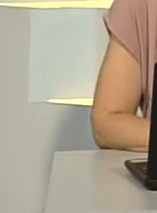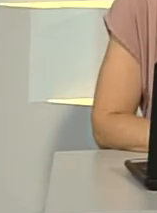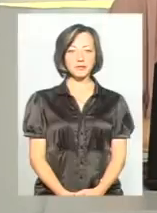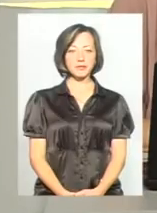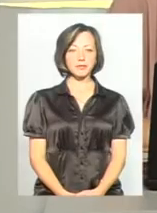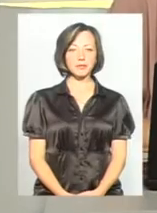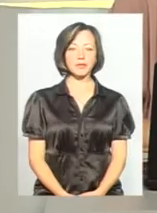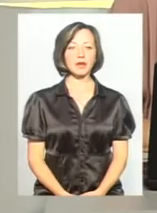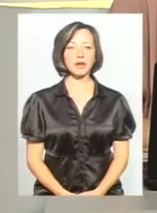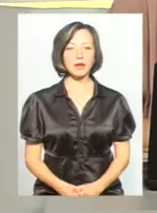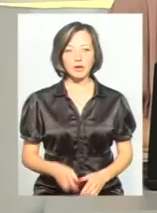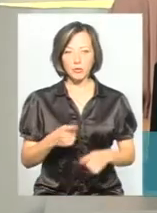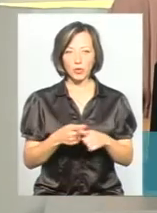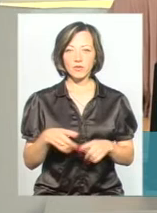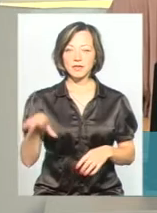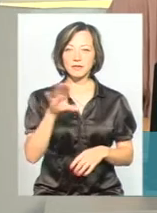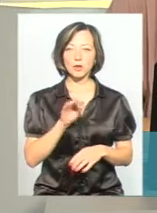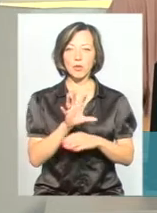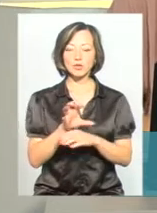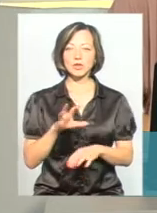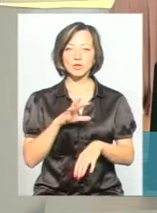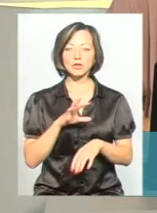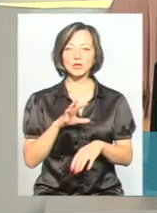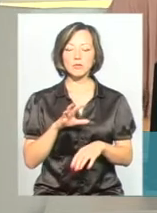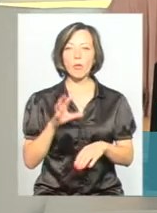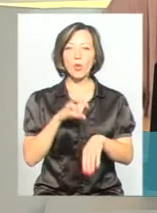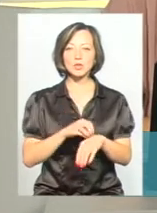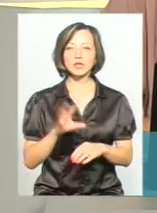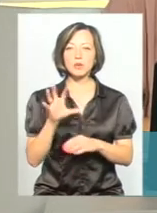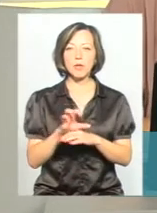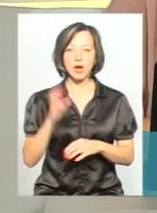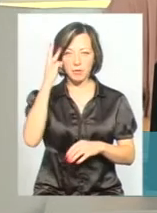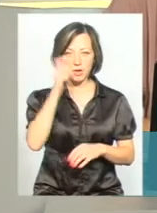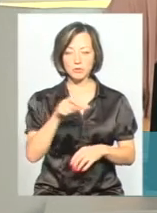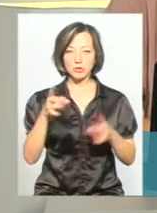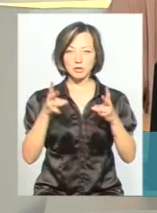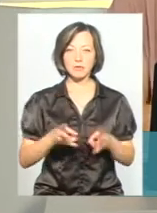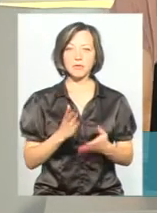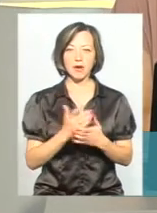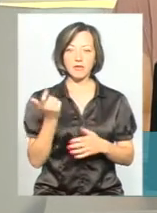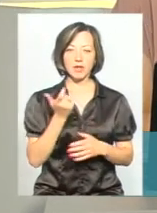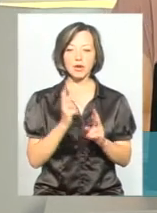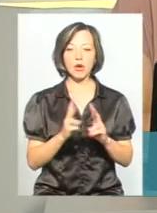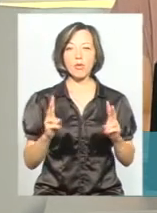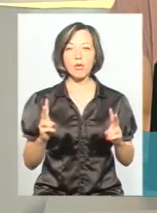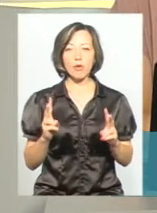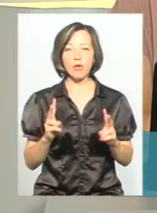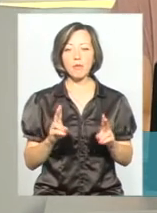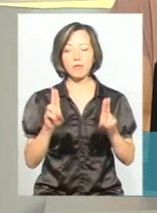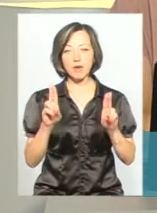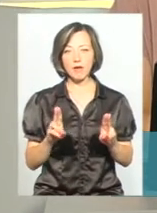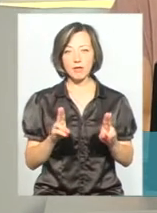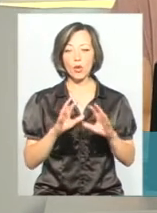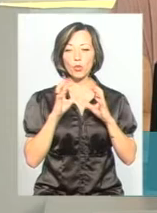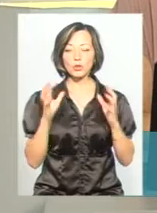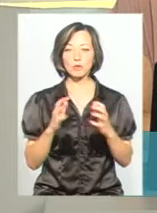Половина з усіх покусаних собаками хмельничан. Постраждали від чотирилапих, які мають власників. Для кого писані правила